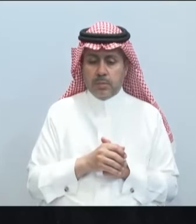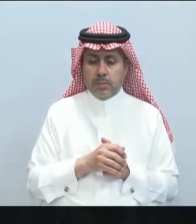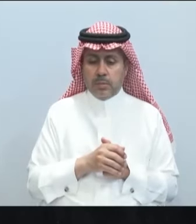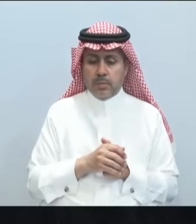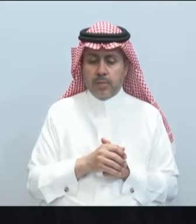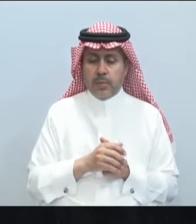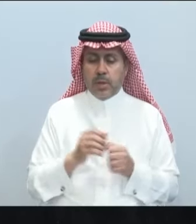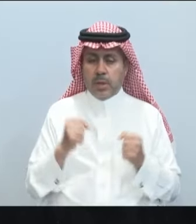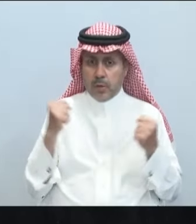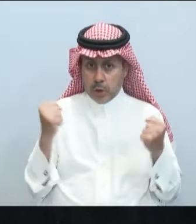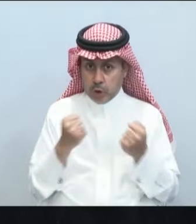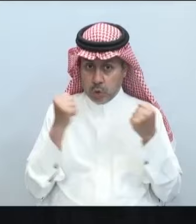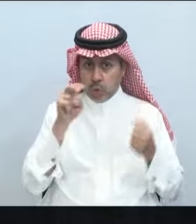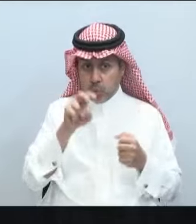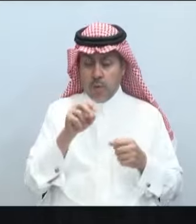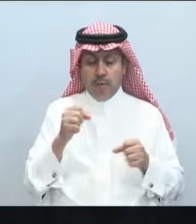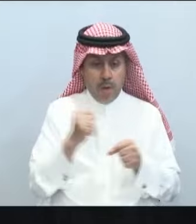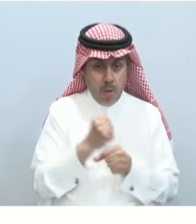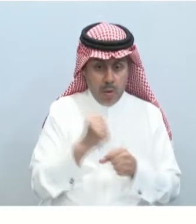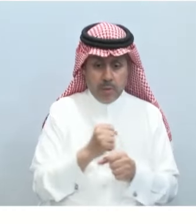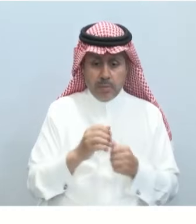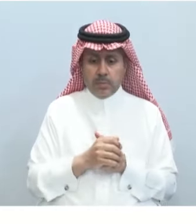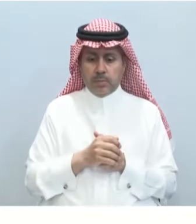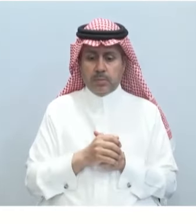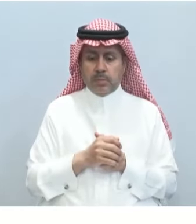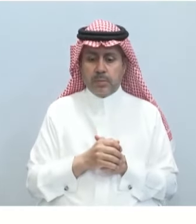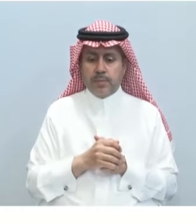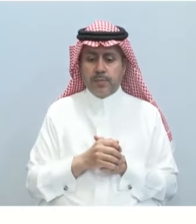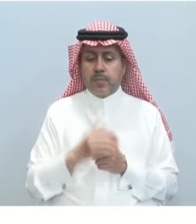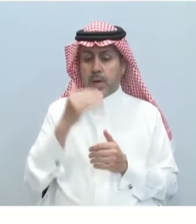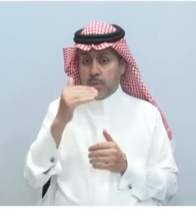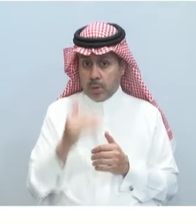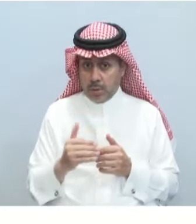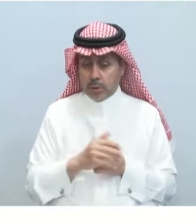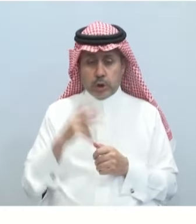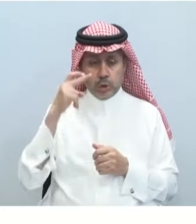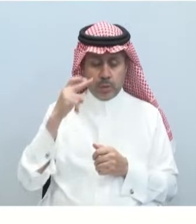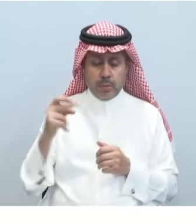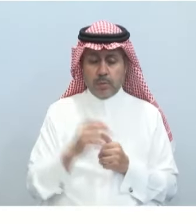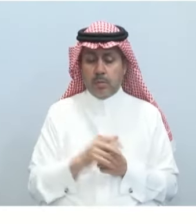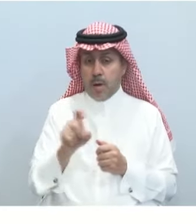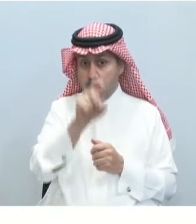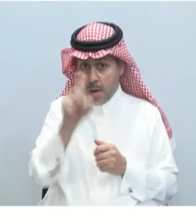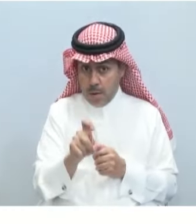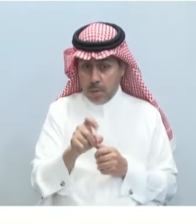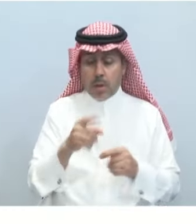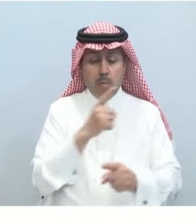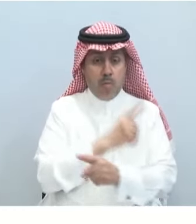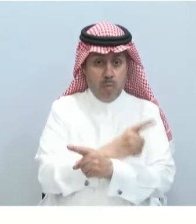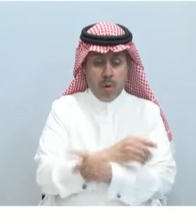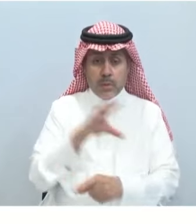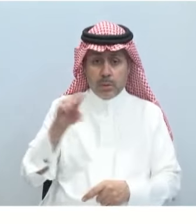في هذا النشاط الثاني بالاطلاع على الوقاع المذكوره في الحاله الدراسيه والمواد القانونيه ادنا اجب ا ما يلي هل يمكن لمعلمه